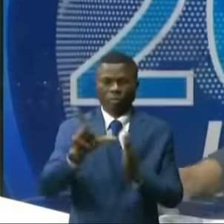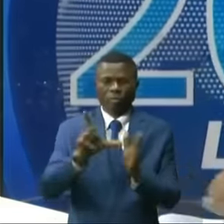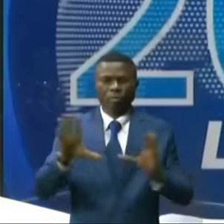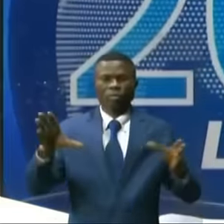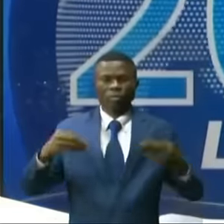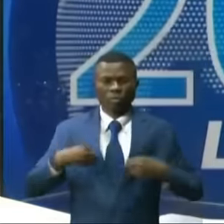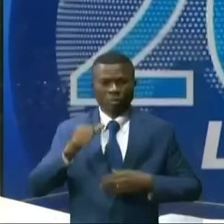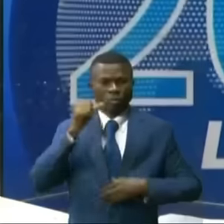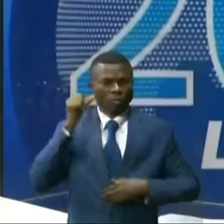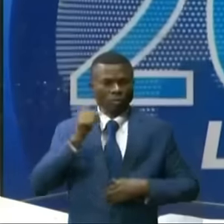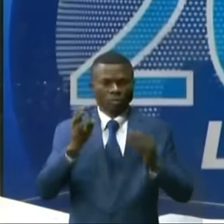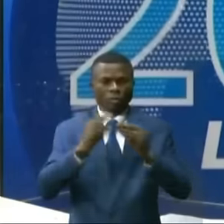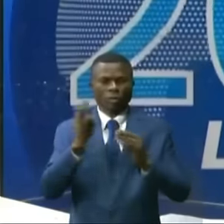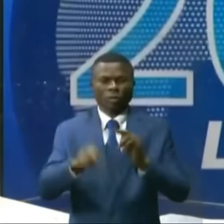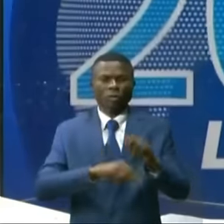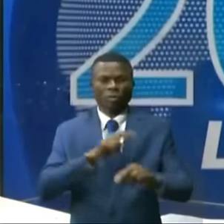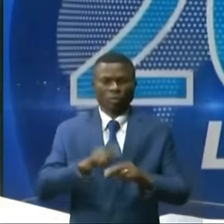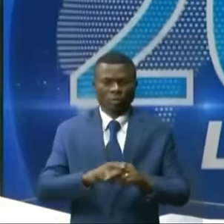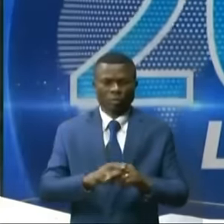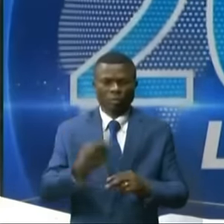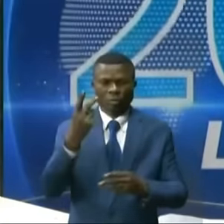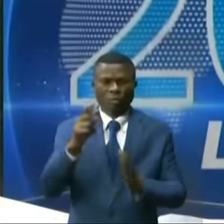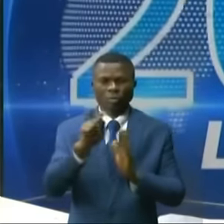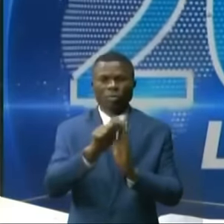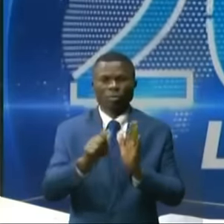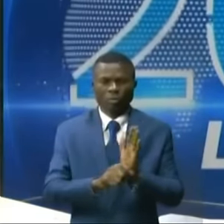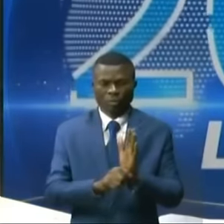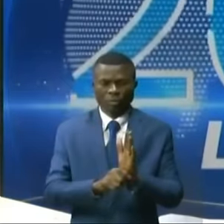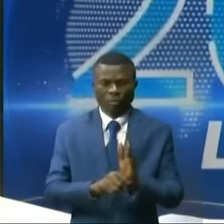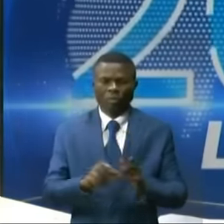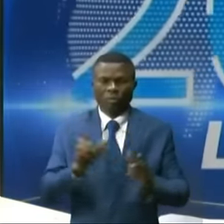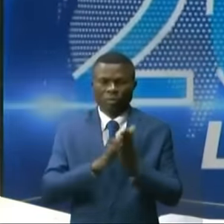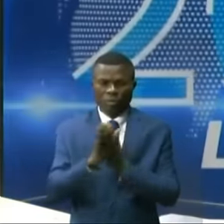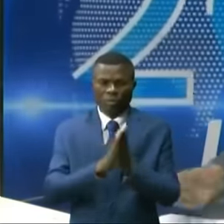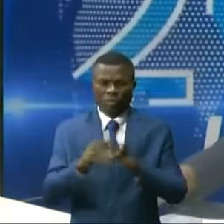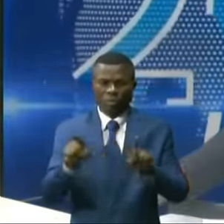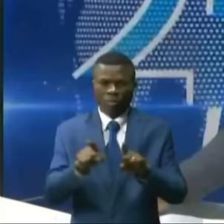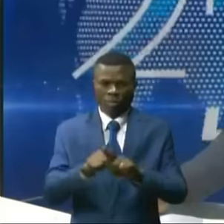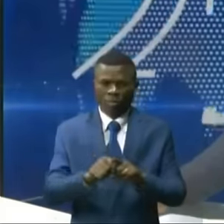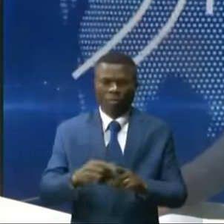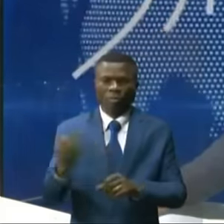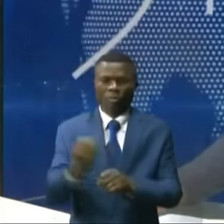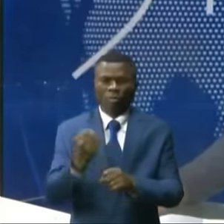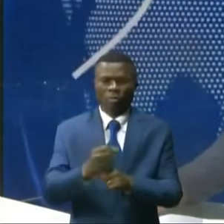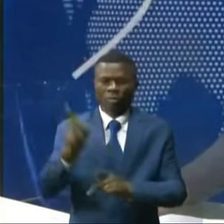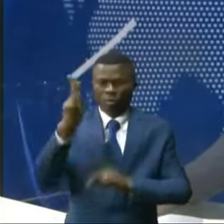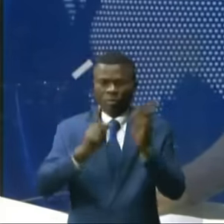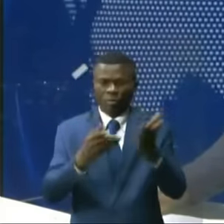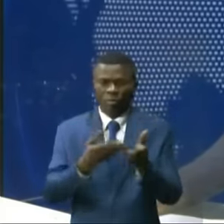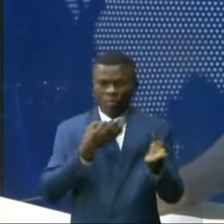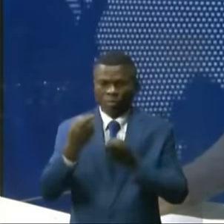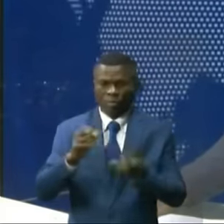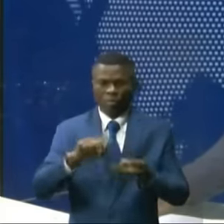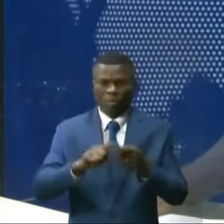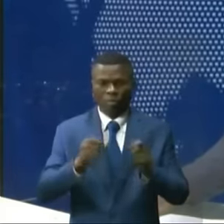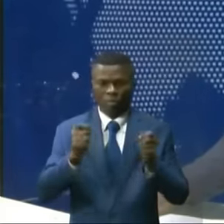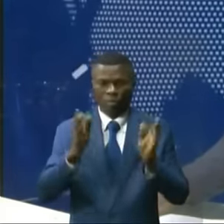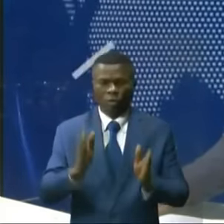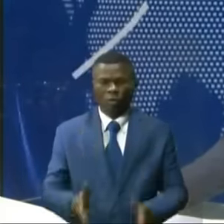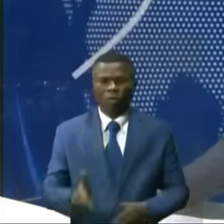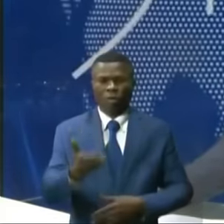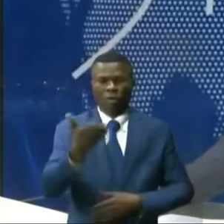recevables hier à l'Assemblée nationale les deux textes ont un lien avec le service public explication avec Sylvie moembo